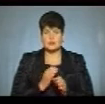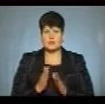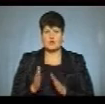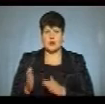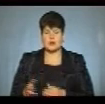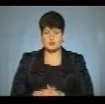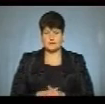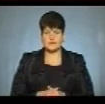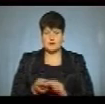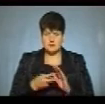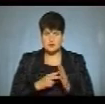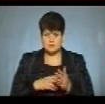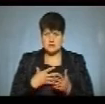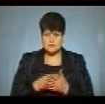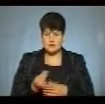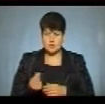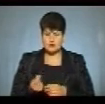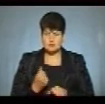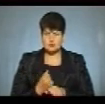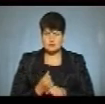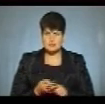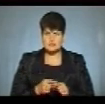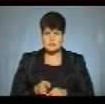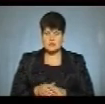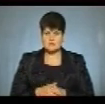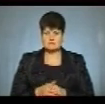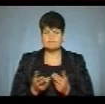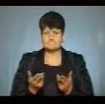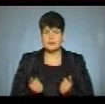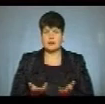сміттєзвалищі. Ви плануєте своїм коштом це так зробити? Так.